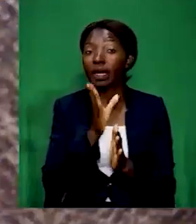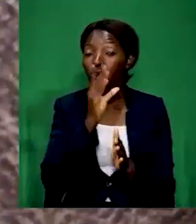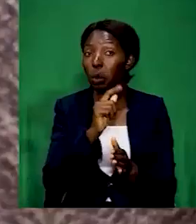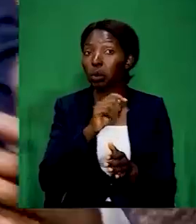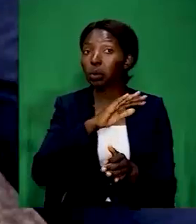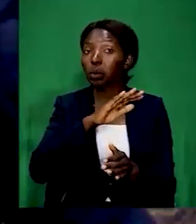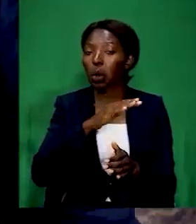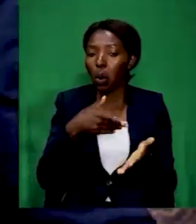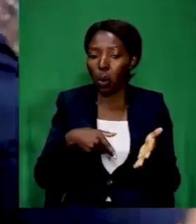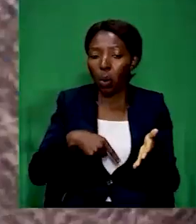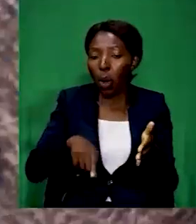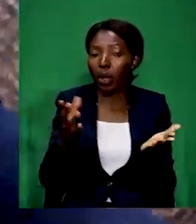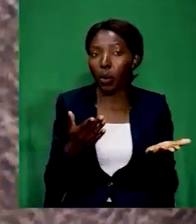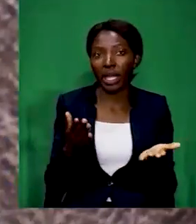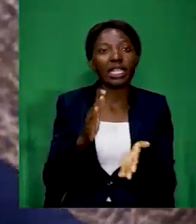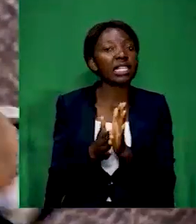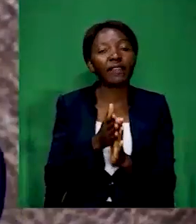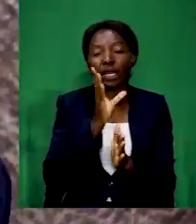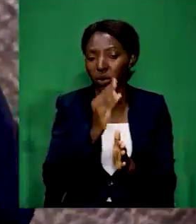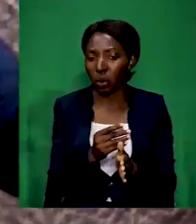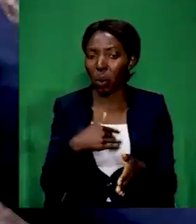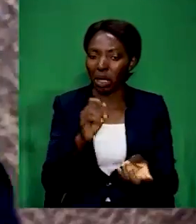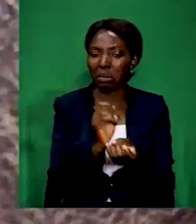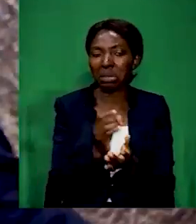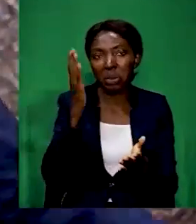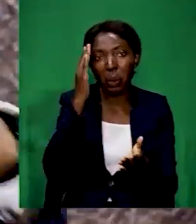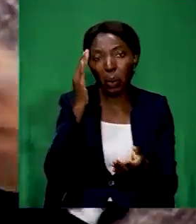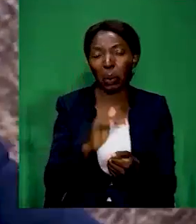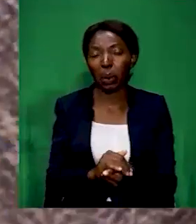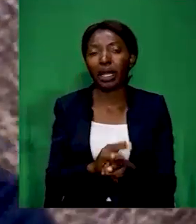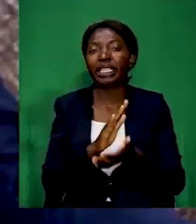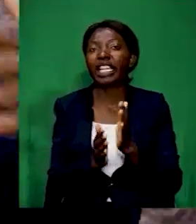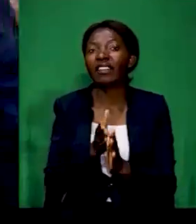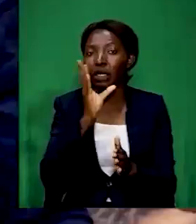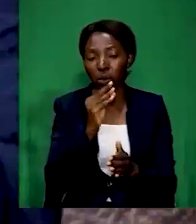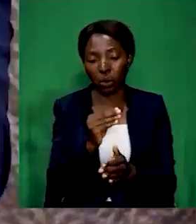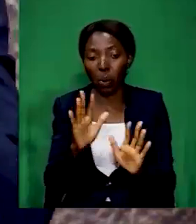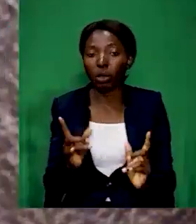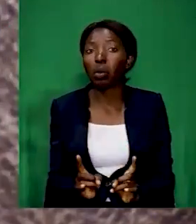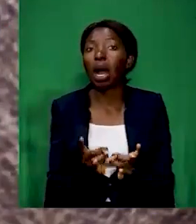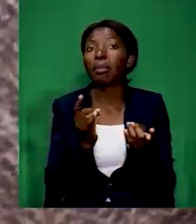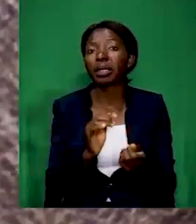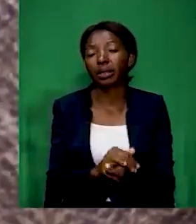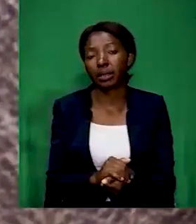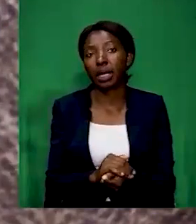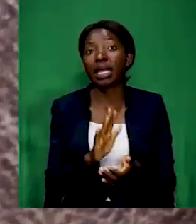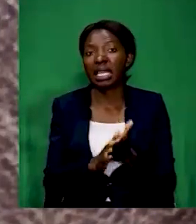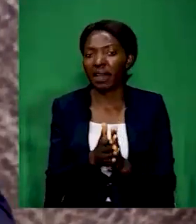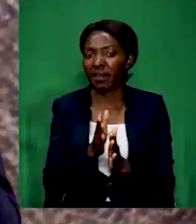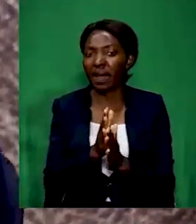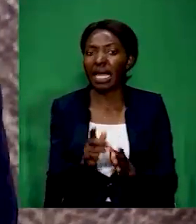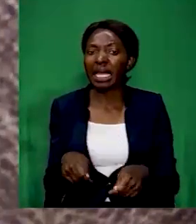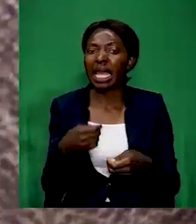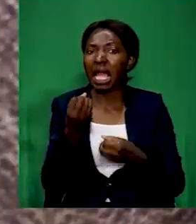kwatiri kuenda. Hapana kutaurwa watiri kunoona. Hapana kutaurwa zvichaitika. Hapana